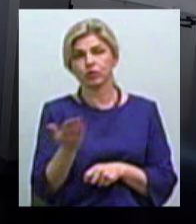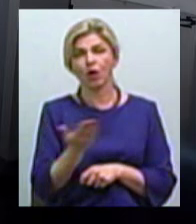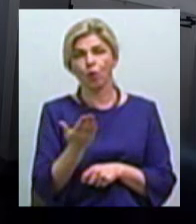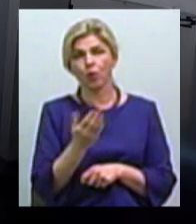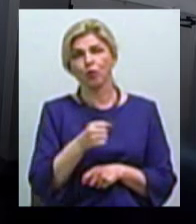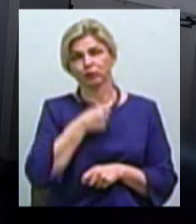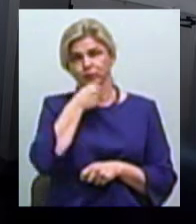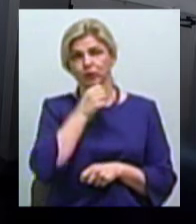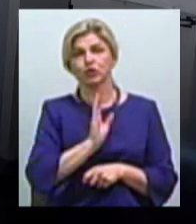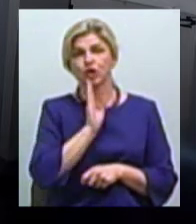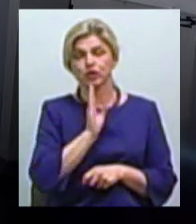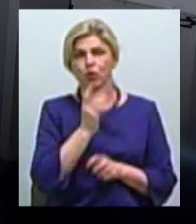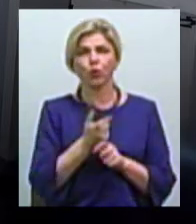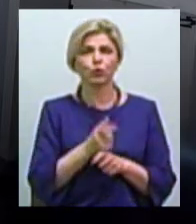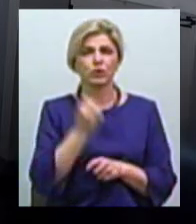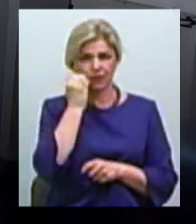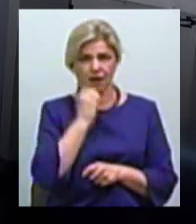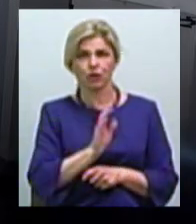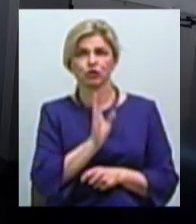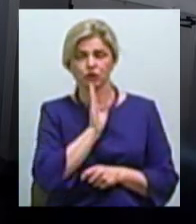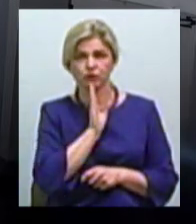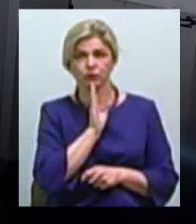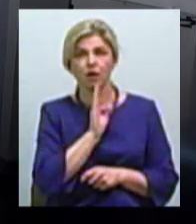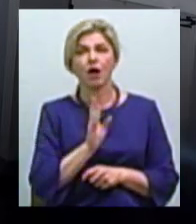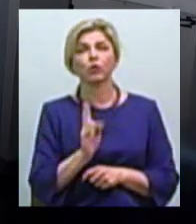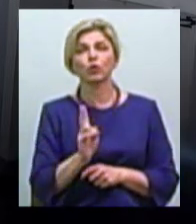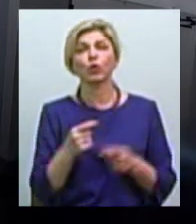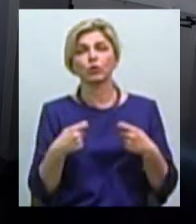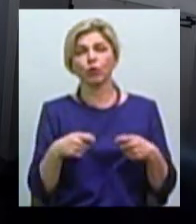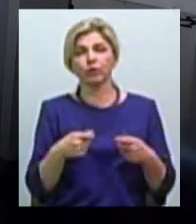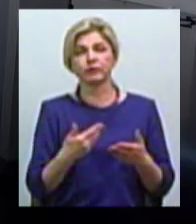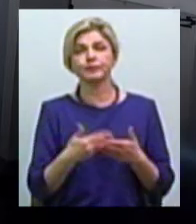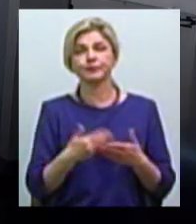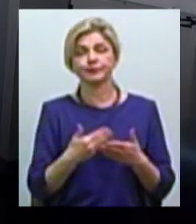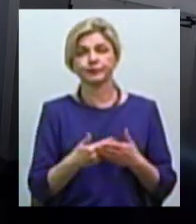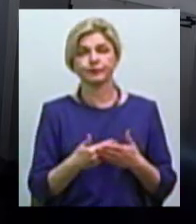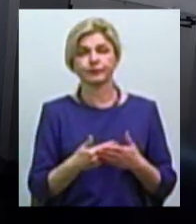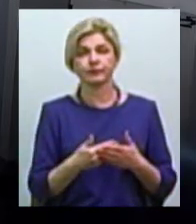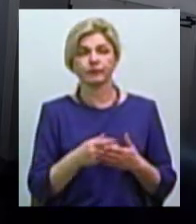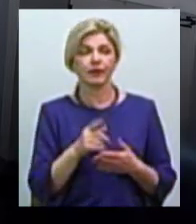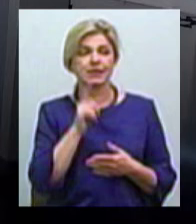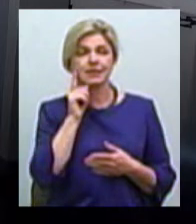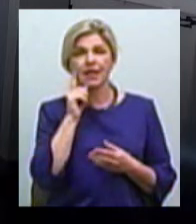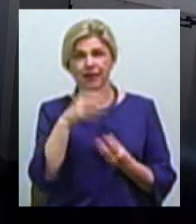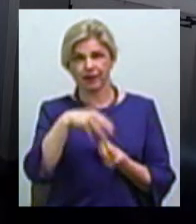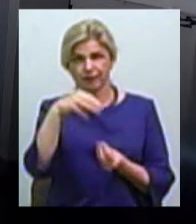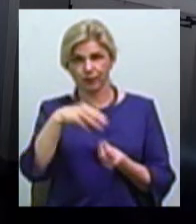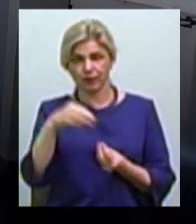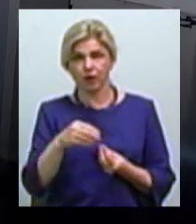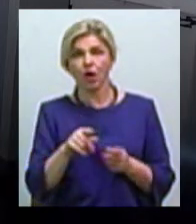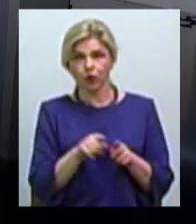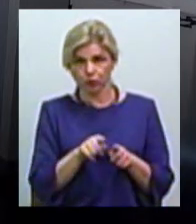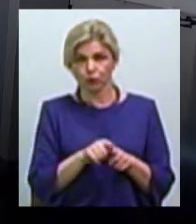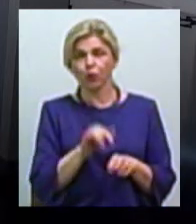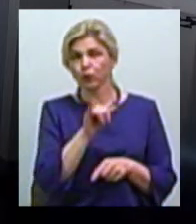літню жінку, ну дуже літню жінку, яка торгує, наприклад, якоюсь зеленню. В неї,